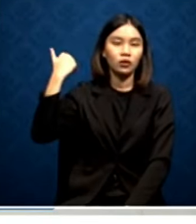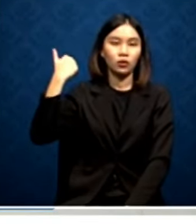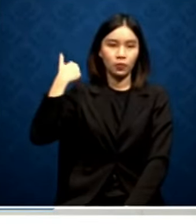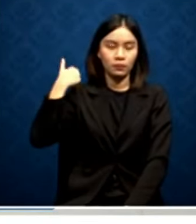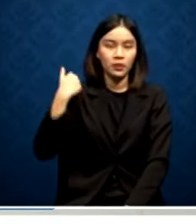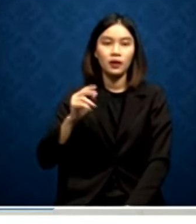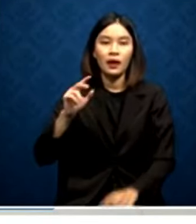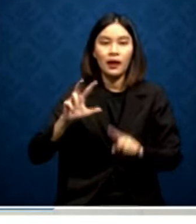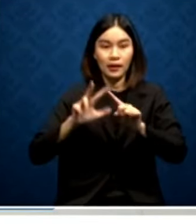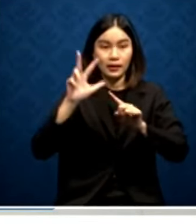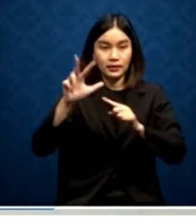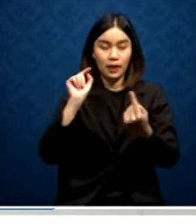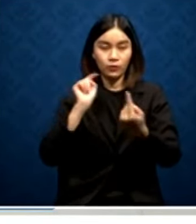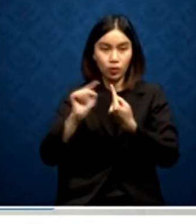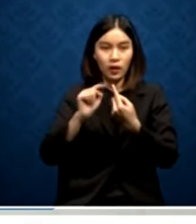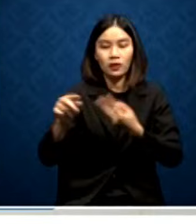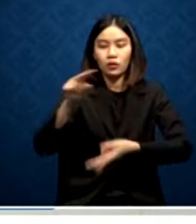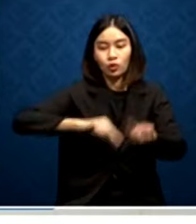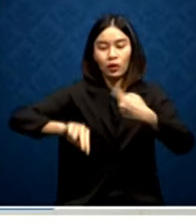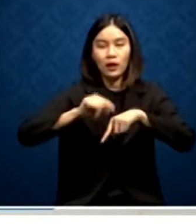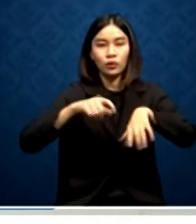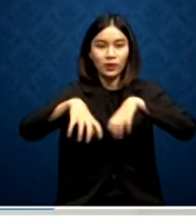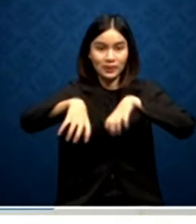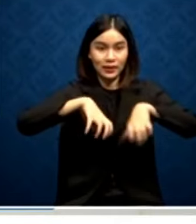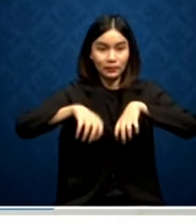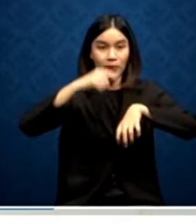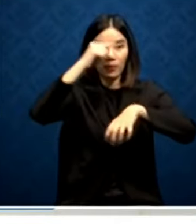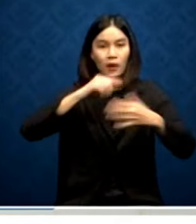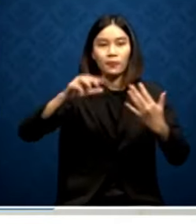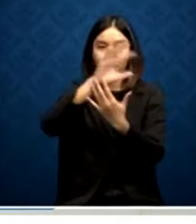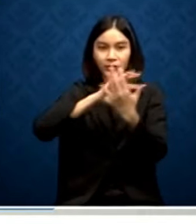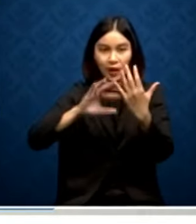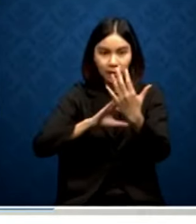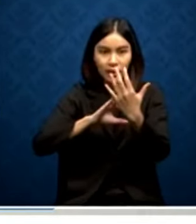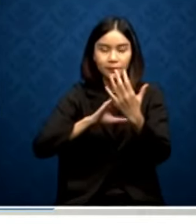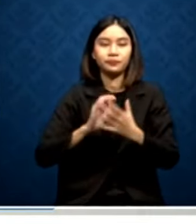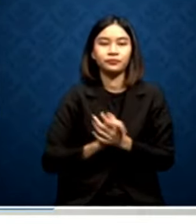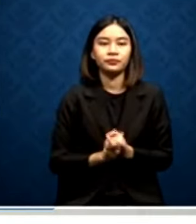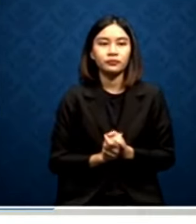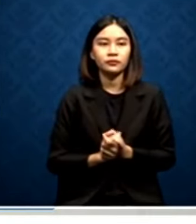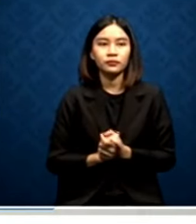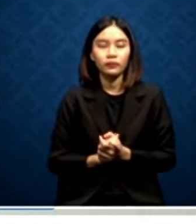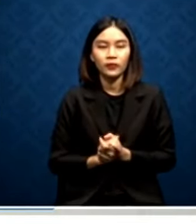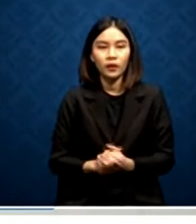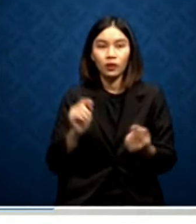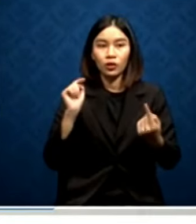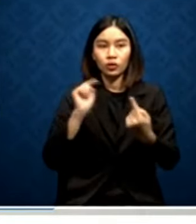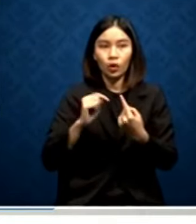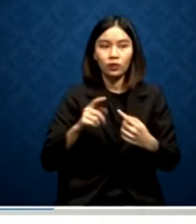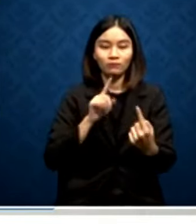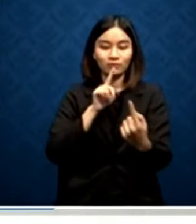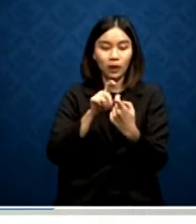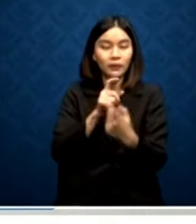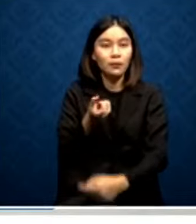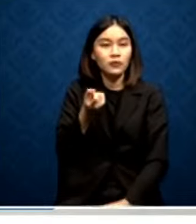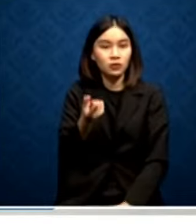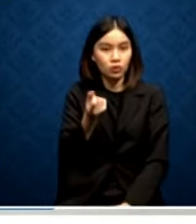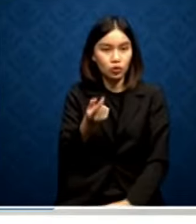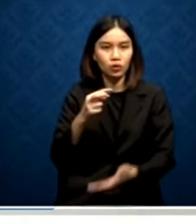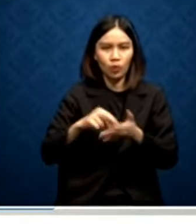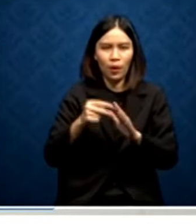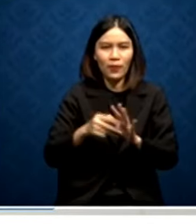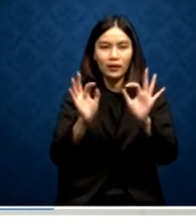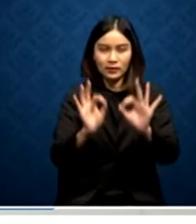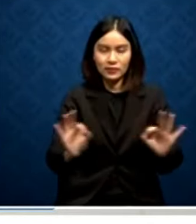อันที่ 3คือการควบคุมการบริหารรายการแผ่นดินท่านประธานครับการตั้งกระทู้สดเป็นอาวุธ